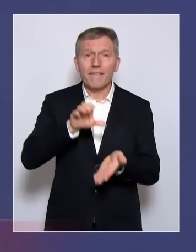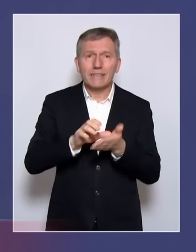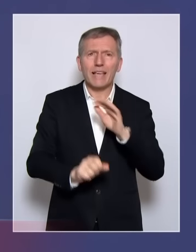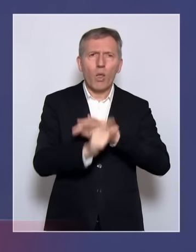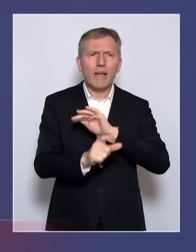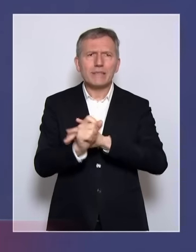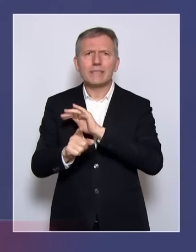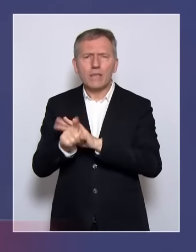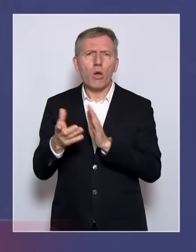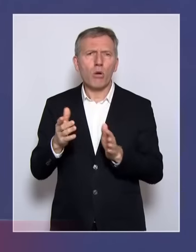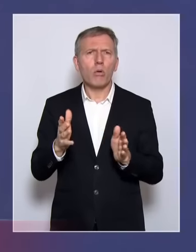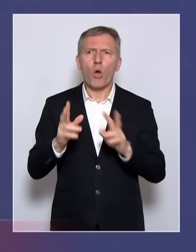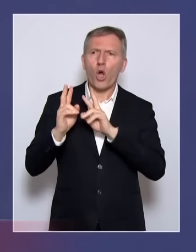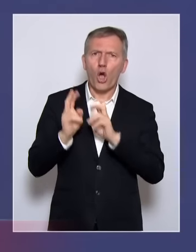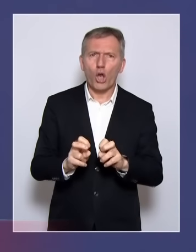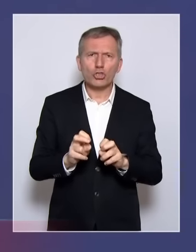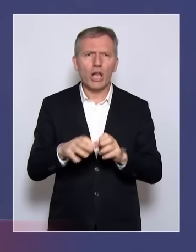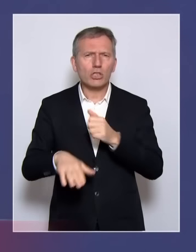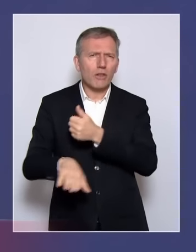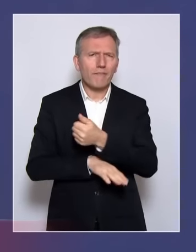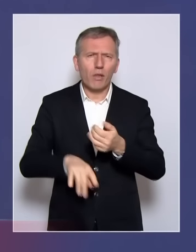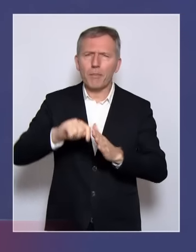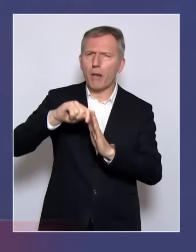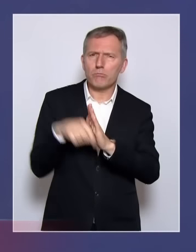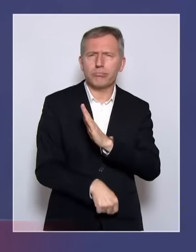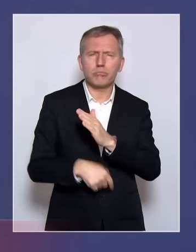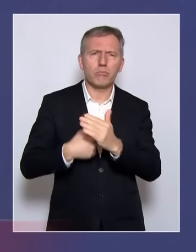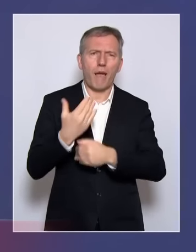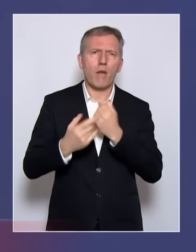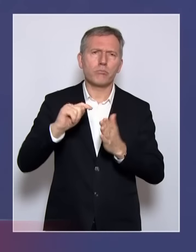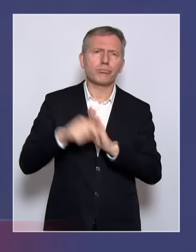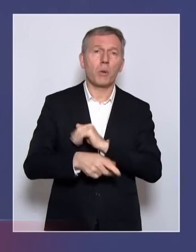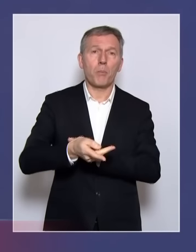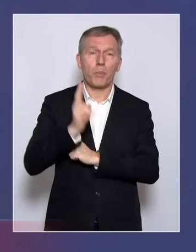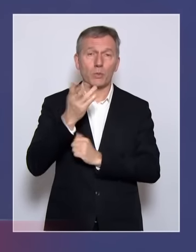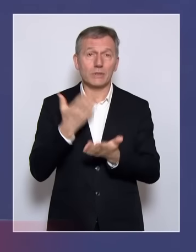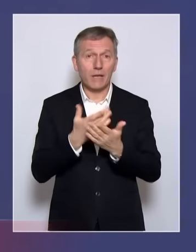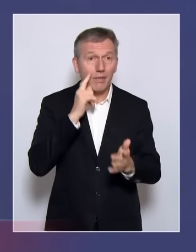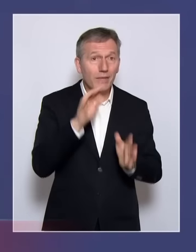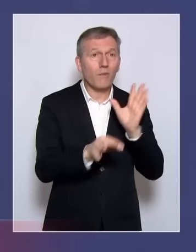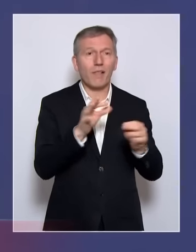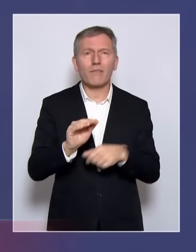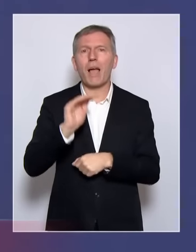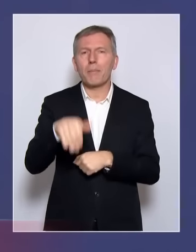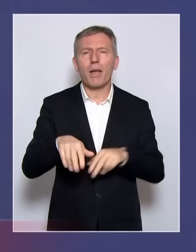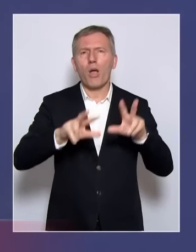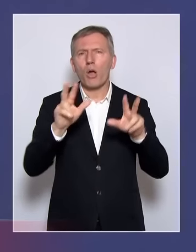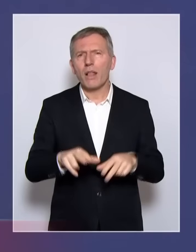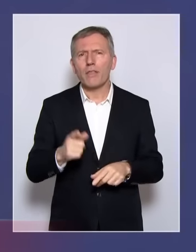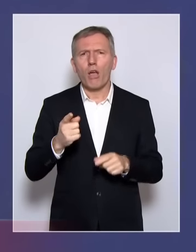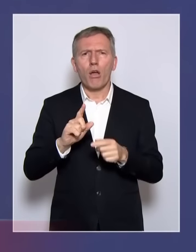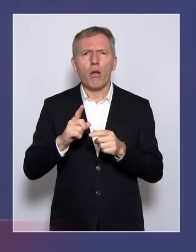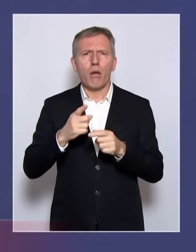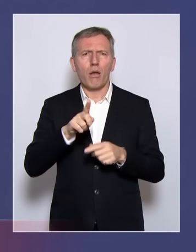l'innovation de rupture et la recherche fondamentale la plus avancée. C'est par ces découvertes en effet que les ordinateurs quantiques, les